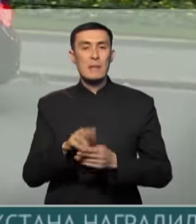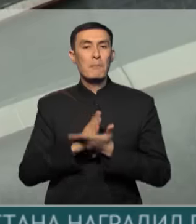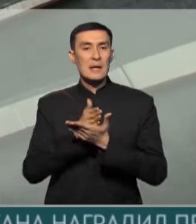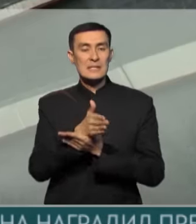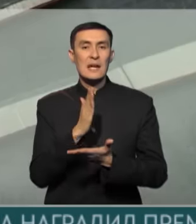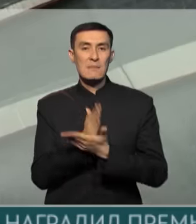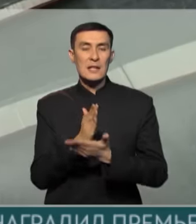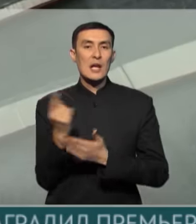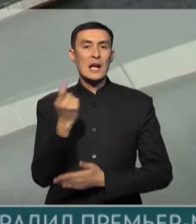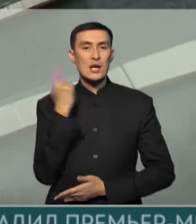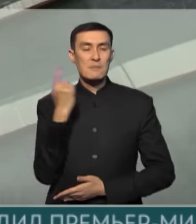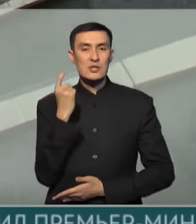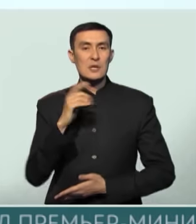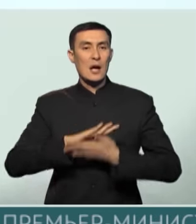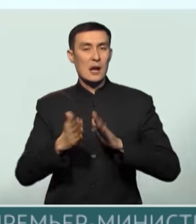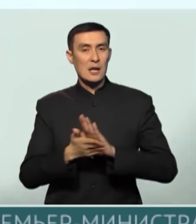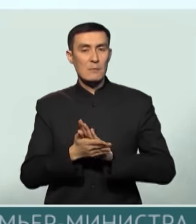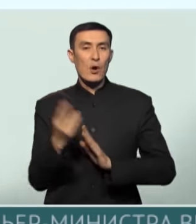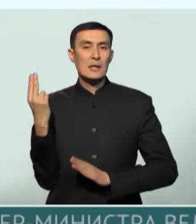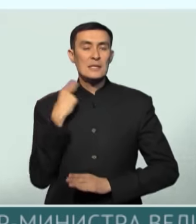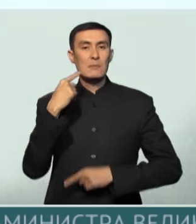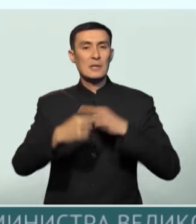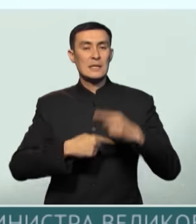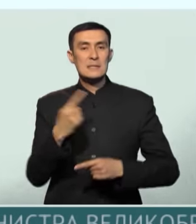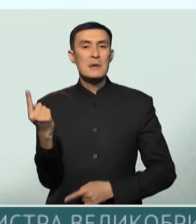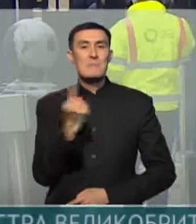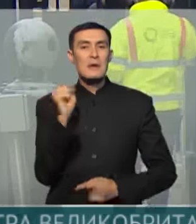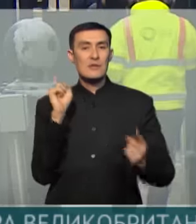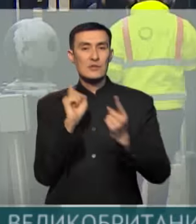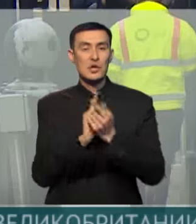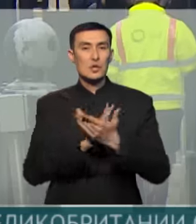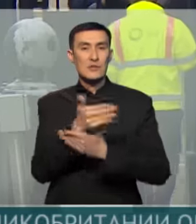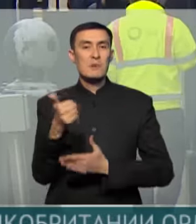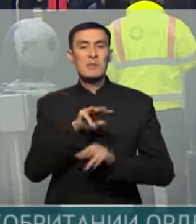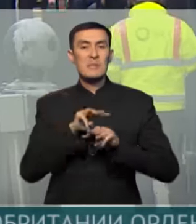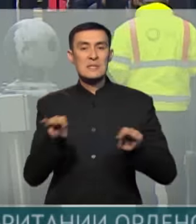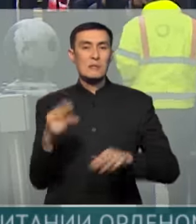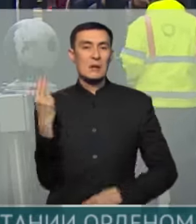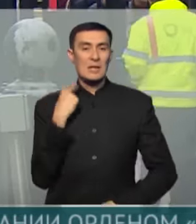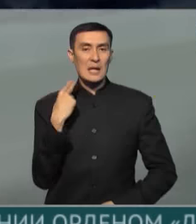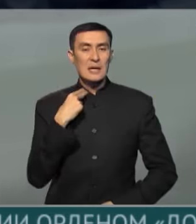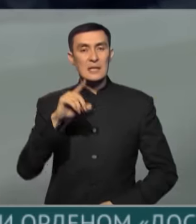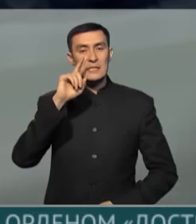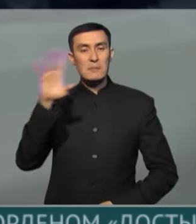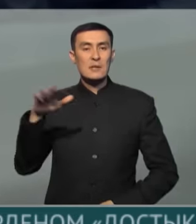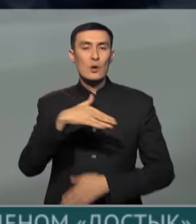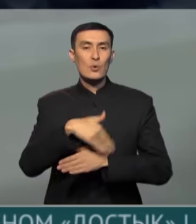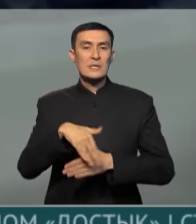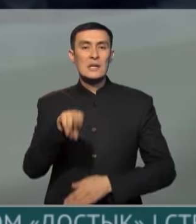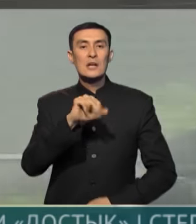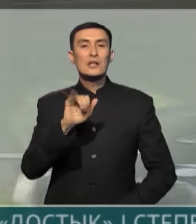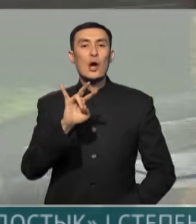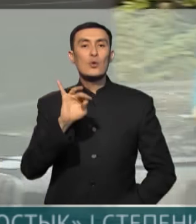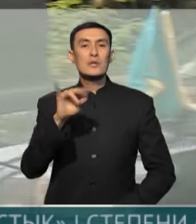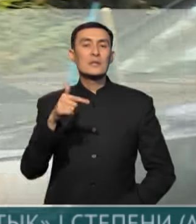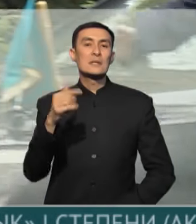носит ярко выраженный экономический характер. По английским традициям первым гостя встречал премьер-министр Британии на знаменитой Даунинг-стрит